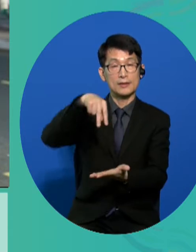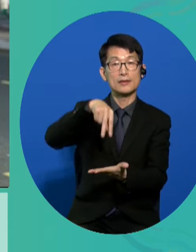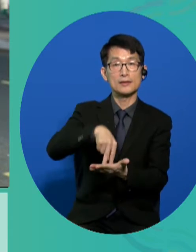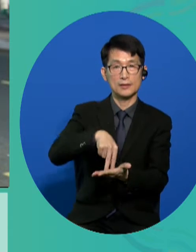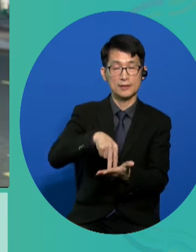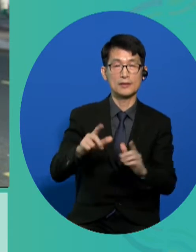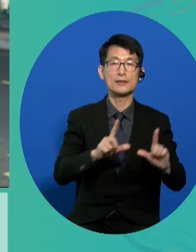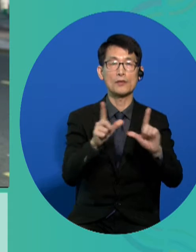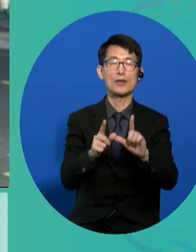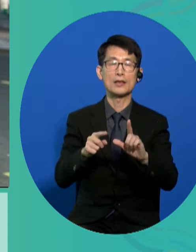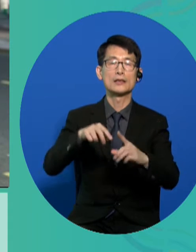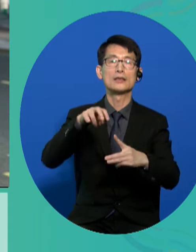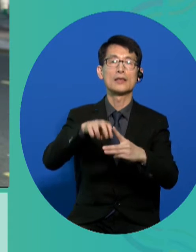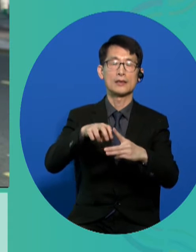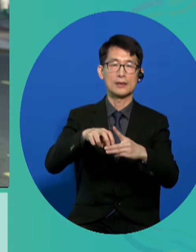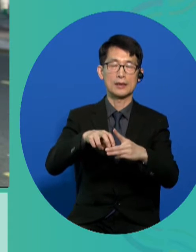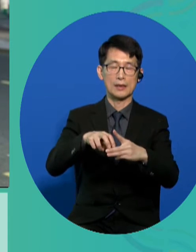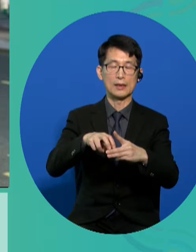CEO입니다.